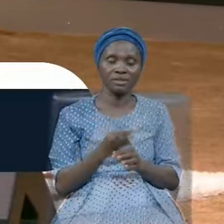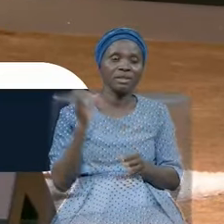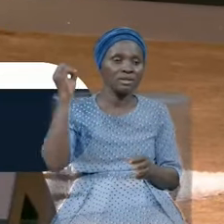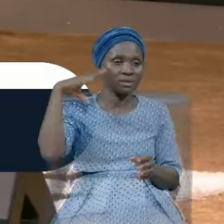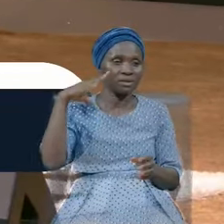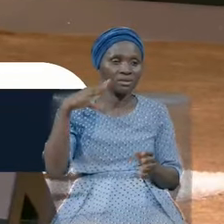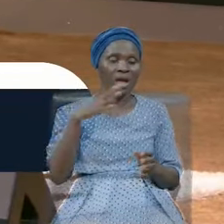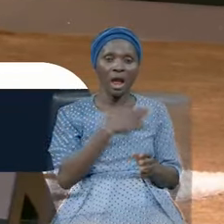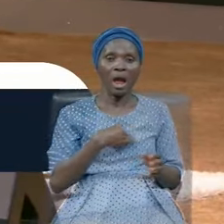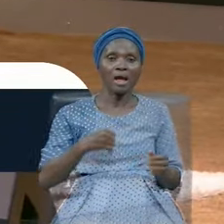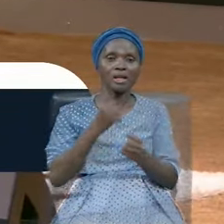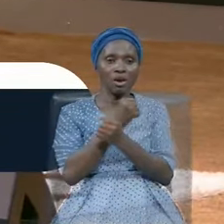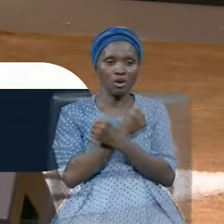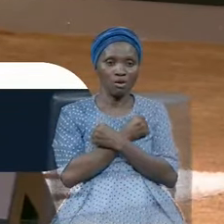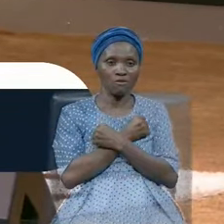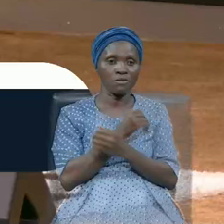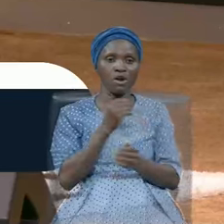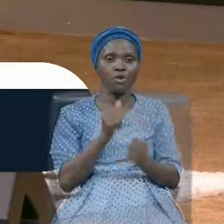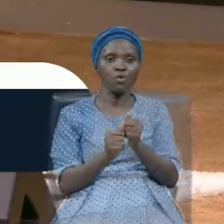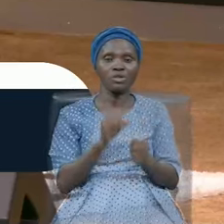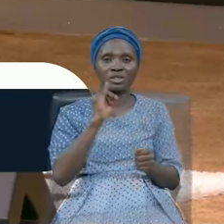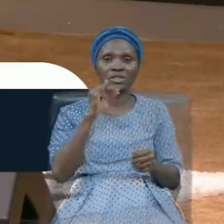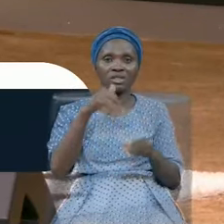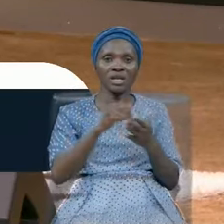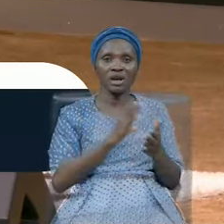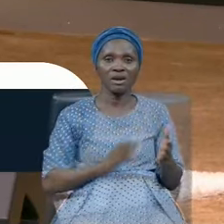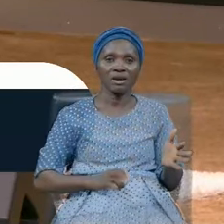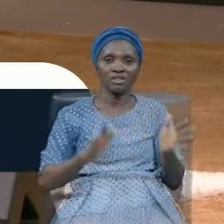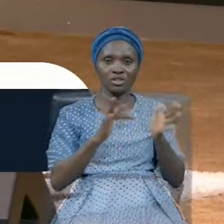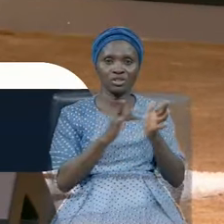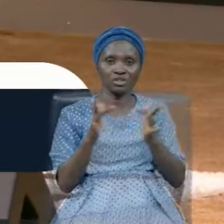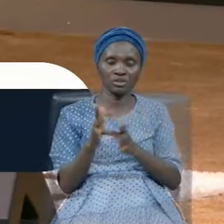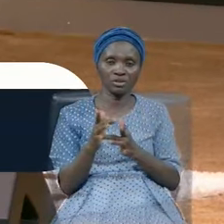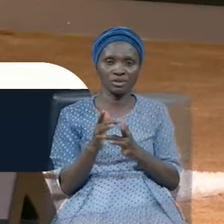Avec la foi et la charité qui est en Jésus-Christ.